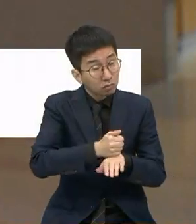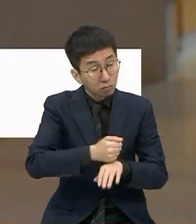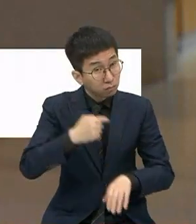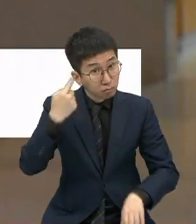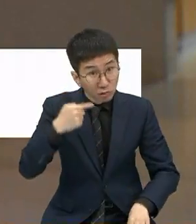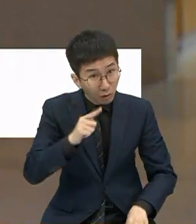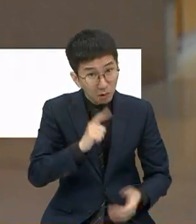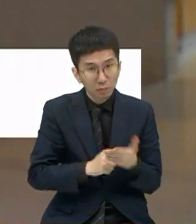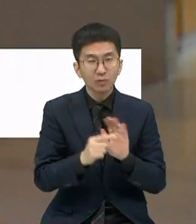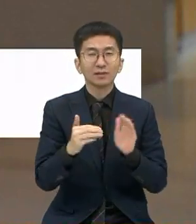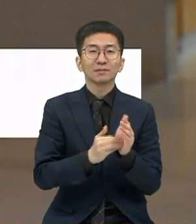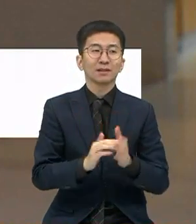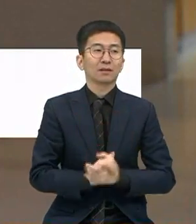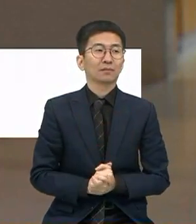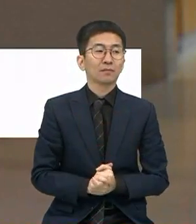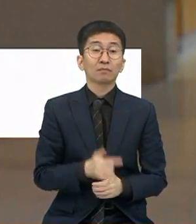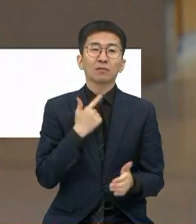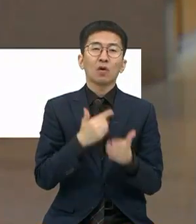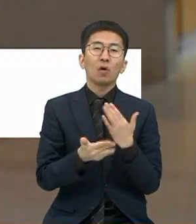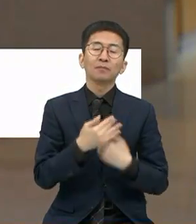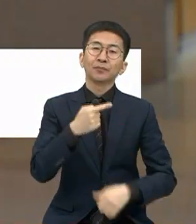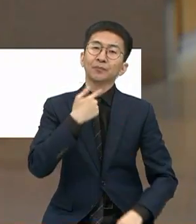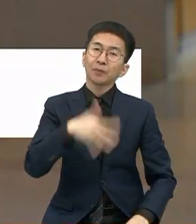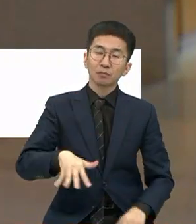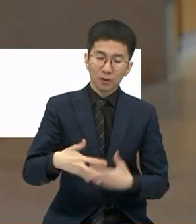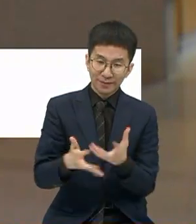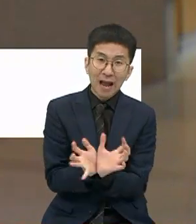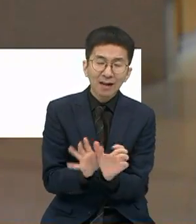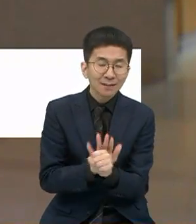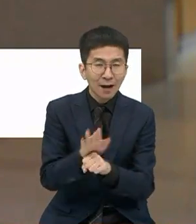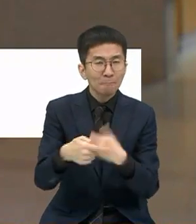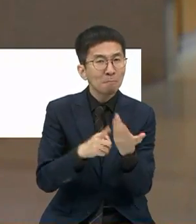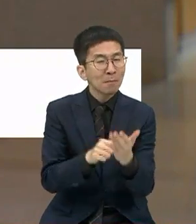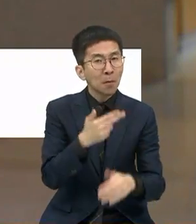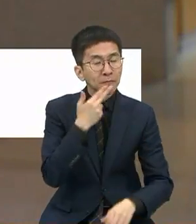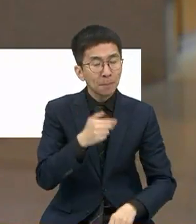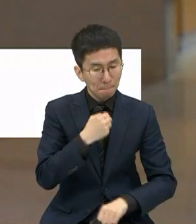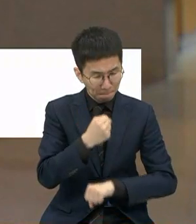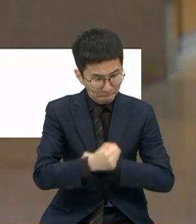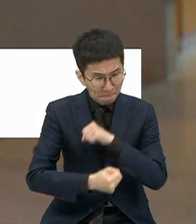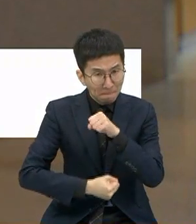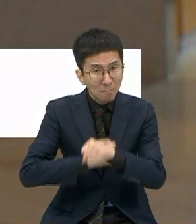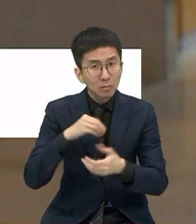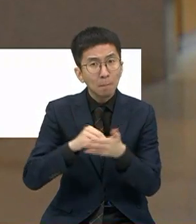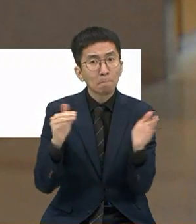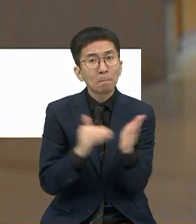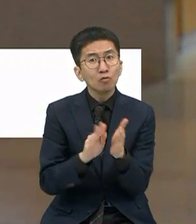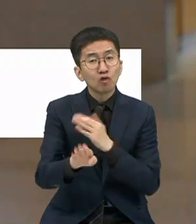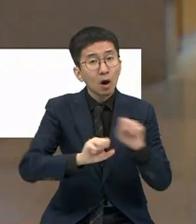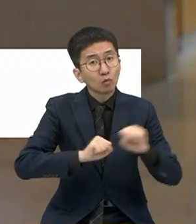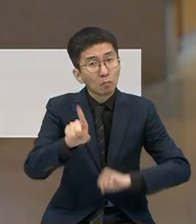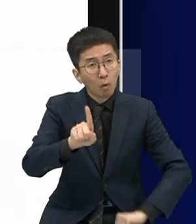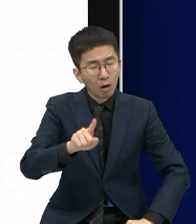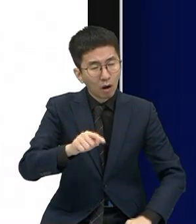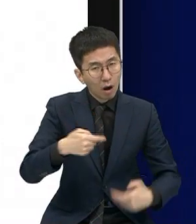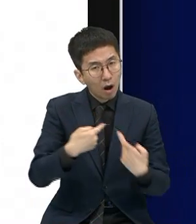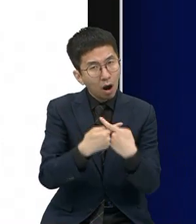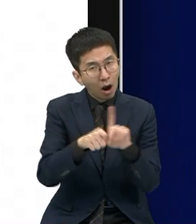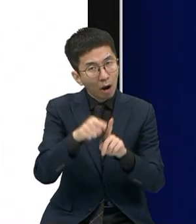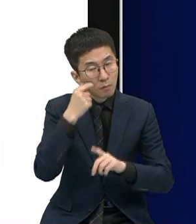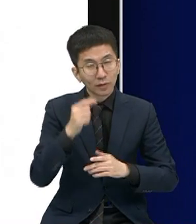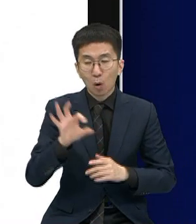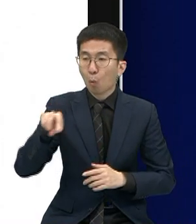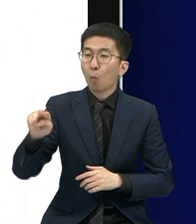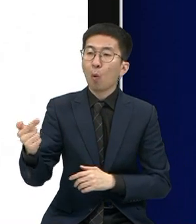경험도 없고 애정도 없는 사람이 왜 이 당에 들어와가지고 그러는지 이해가 안 됩니다.